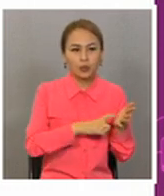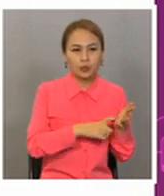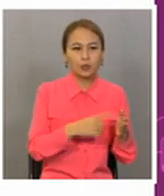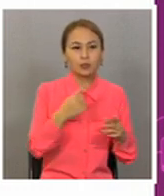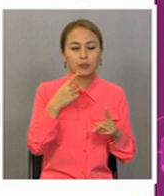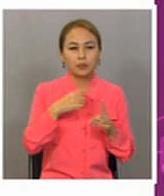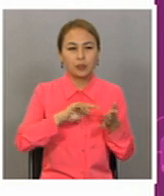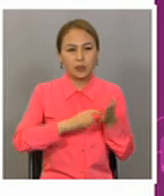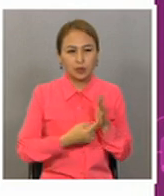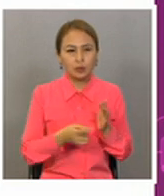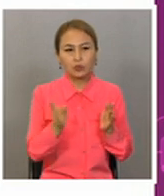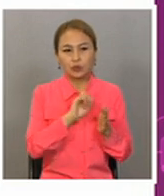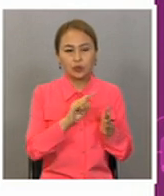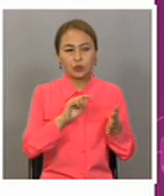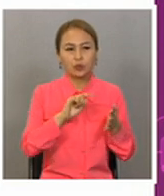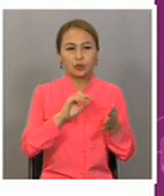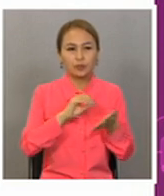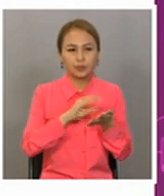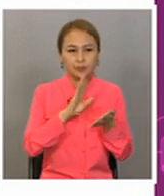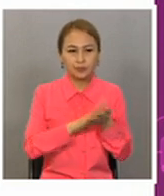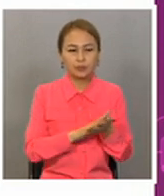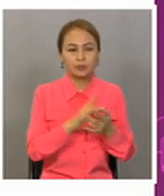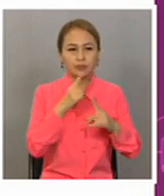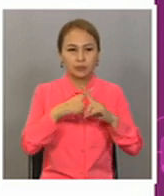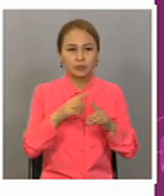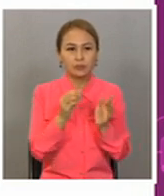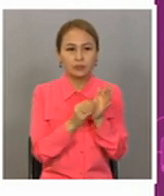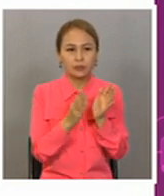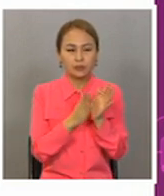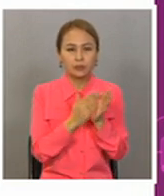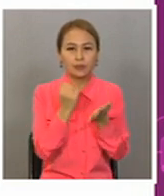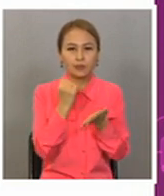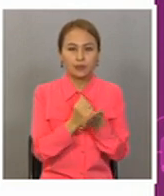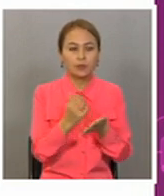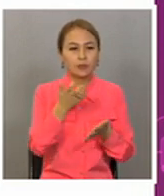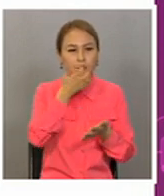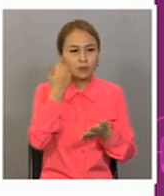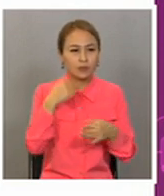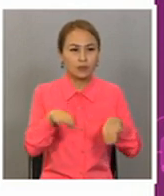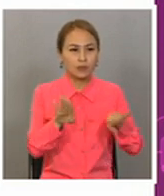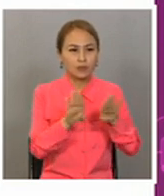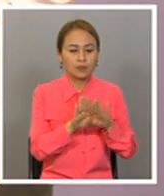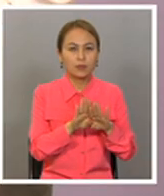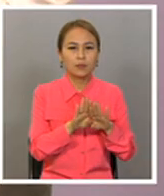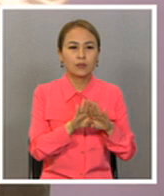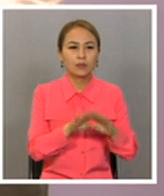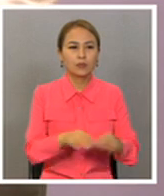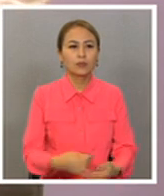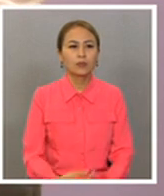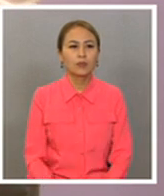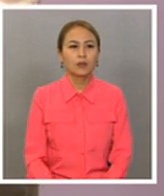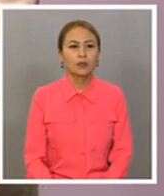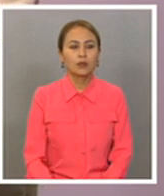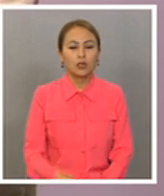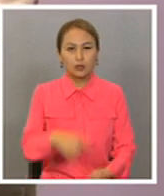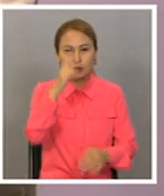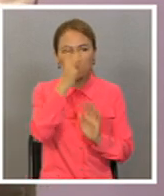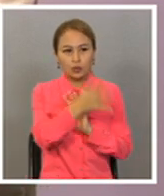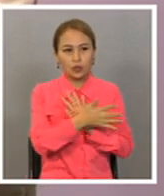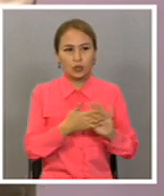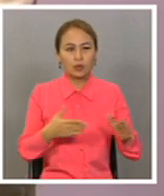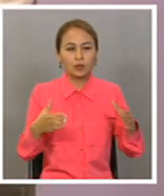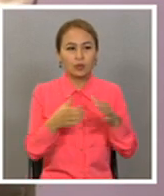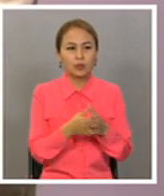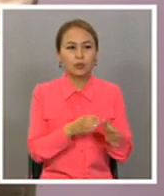үшін нүкте түріндегі және X таңбасы арқылы белгілейді. Түсіндіре отырып